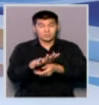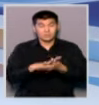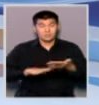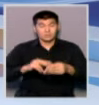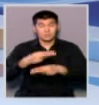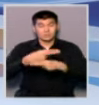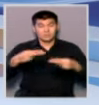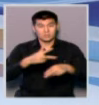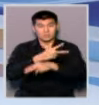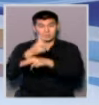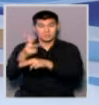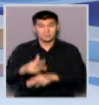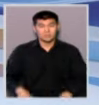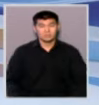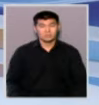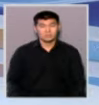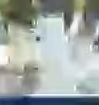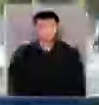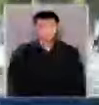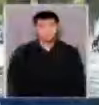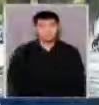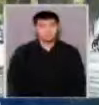темы в следующем сюжете.